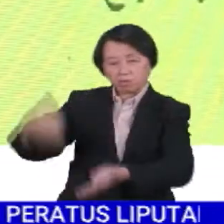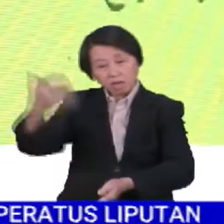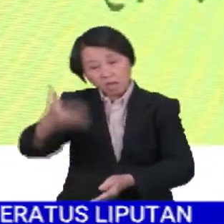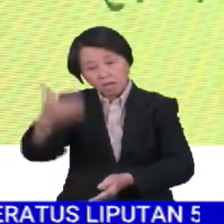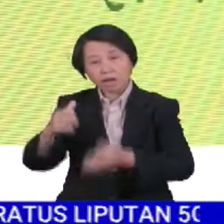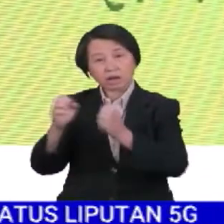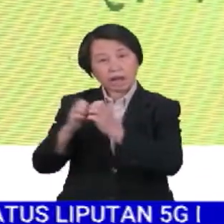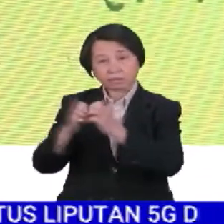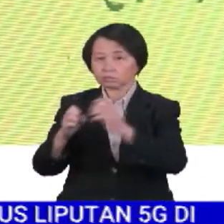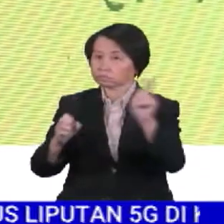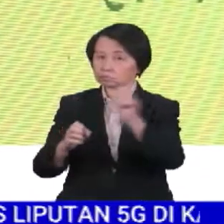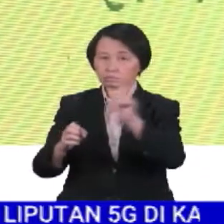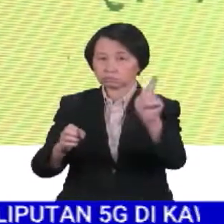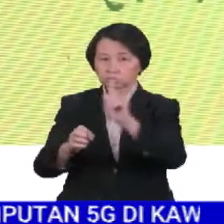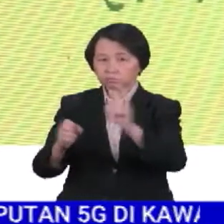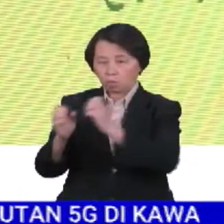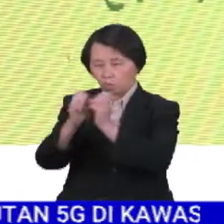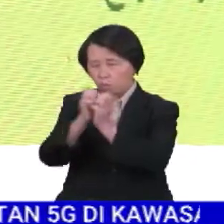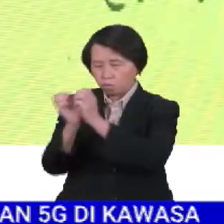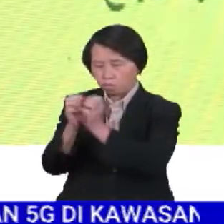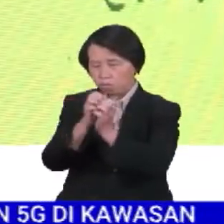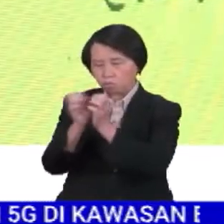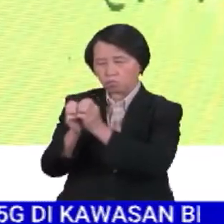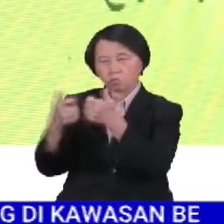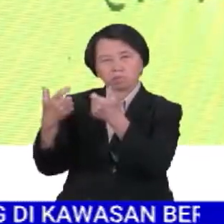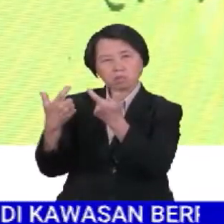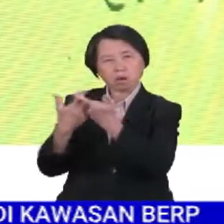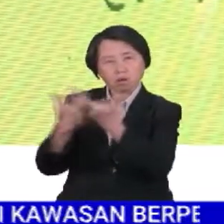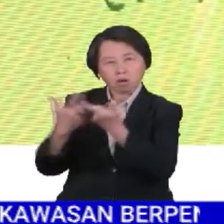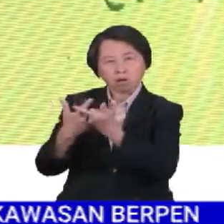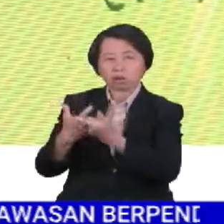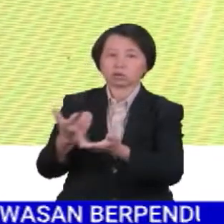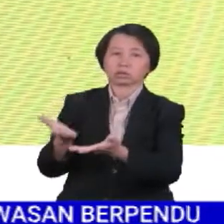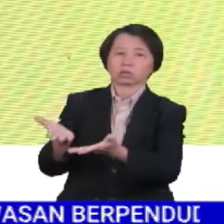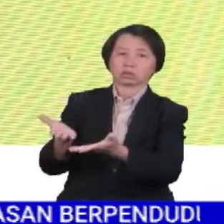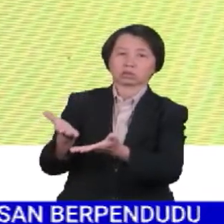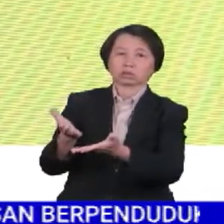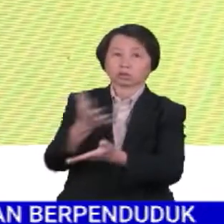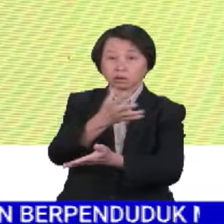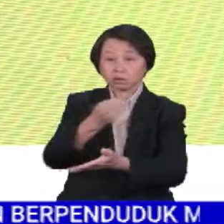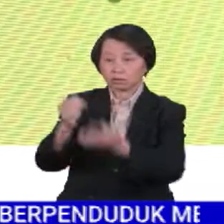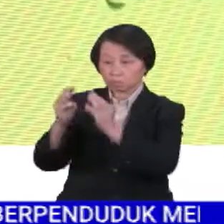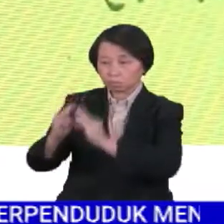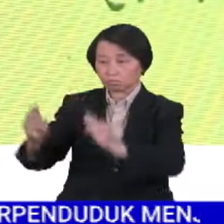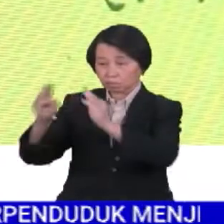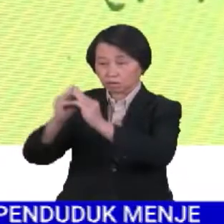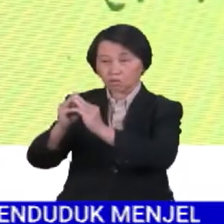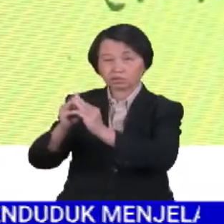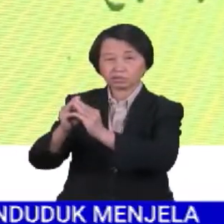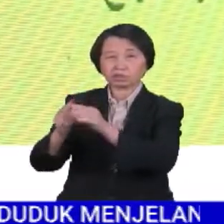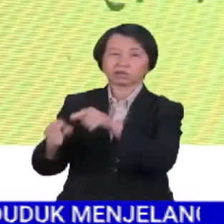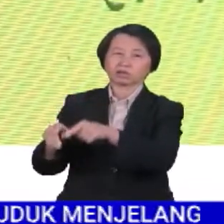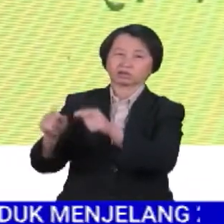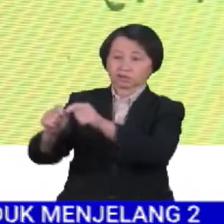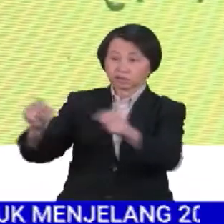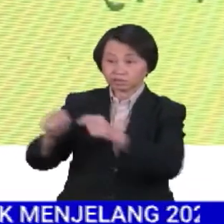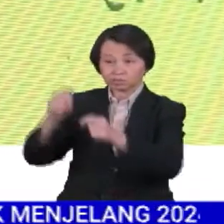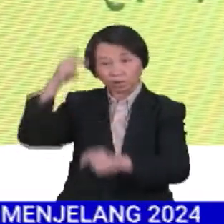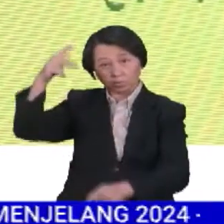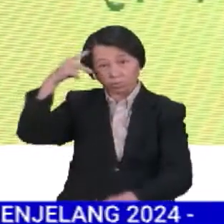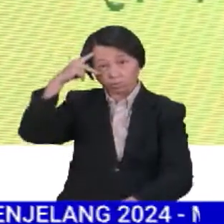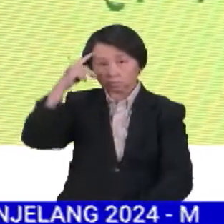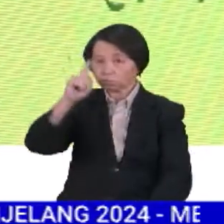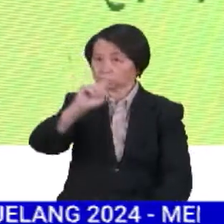umat, bertelingkah dan apatah lagi menjadi masjid sebagai sebuah gelanggang politik.